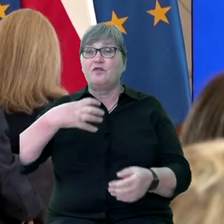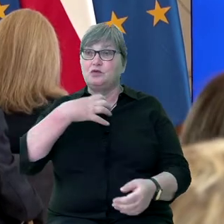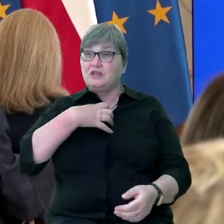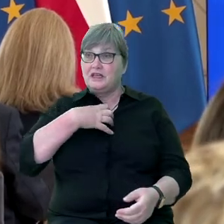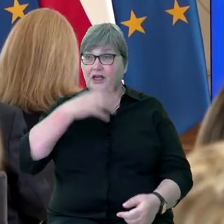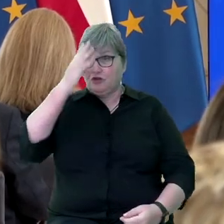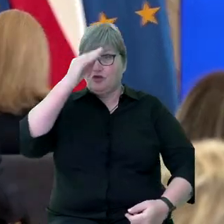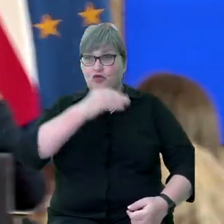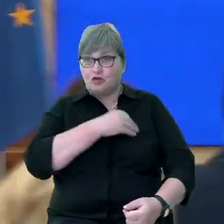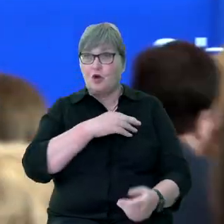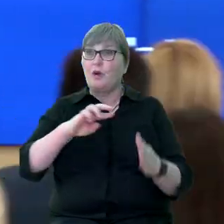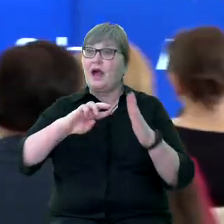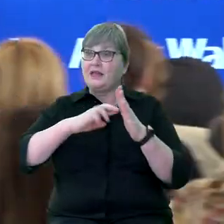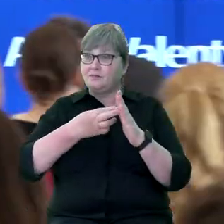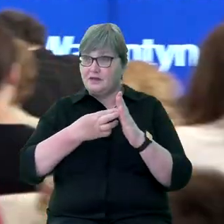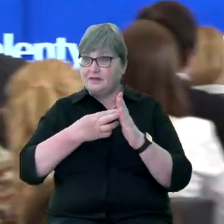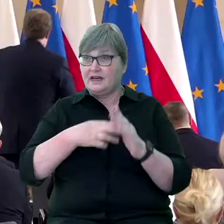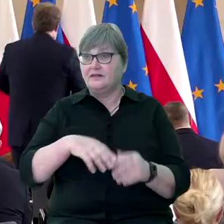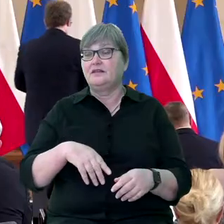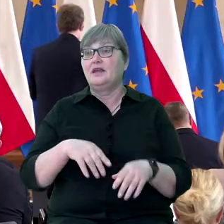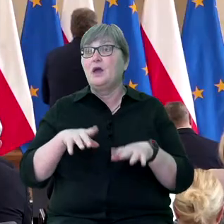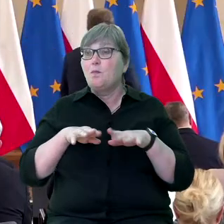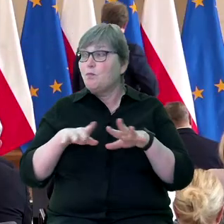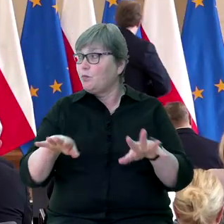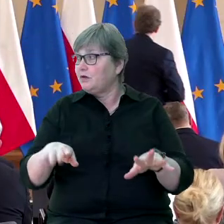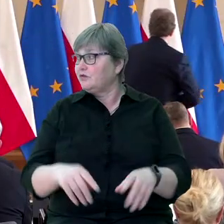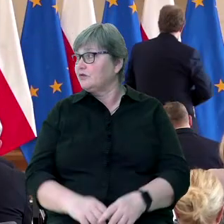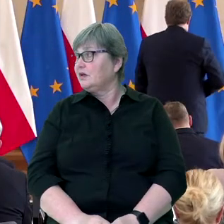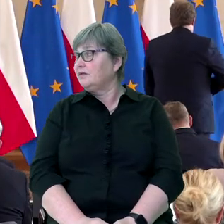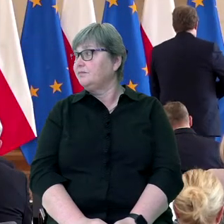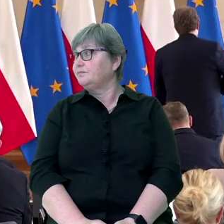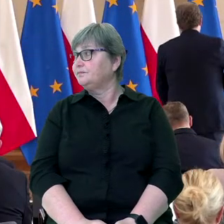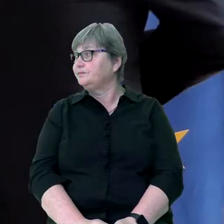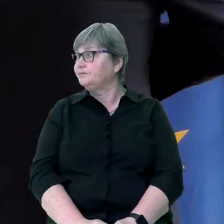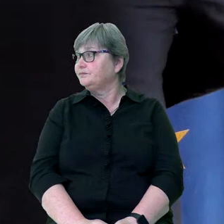Publicznej, dr Wojciech Federczyk.